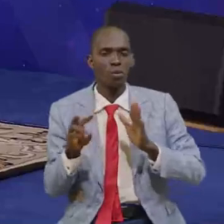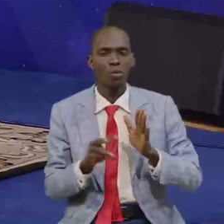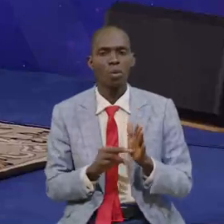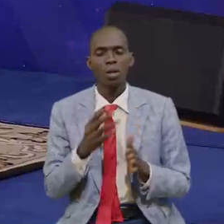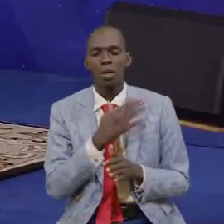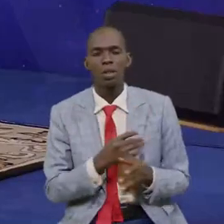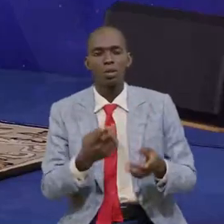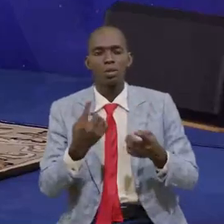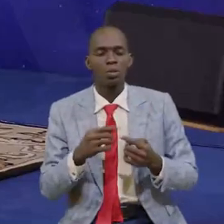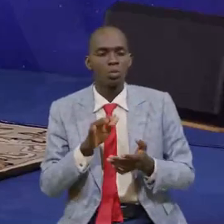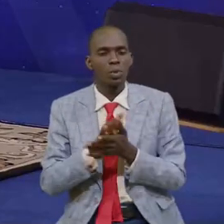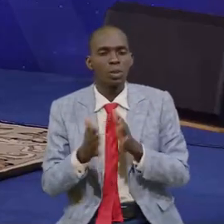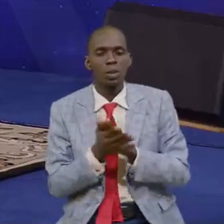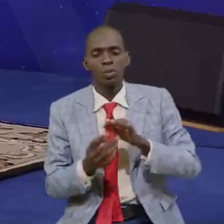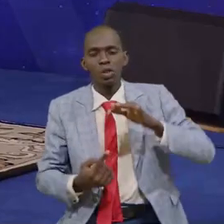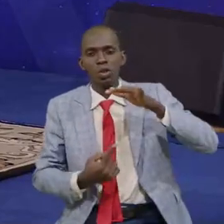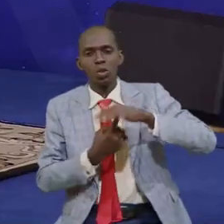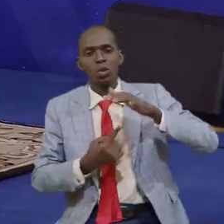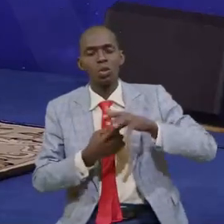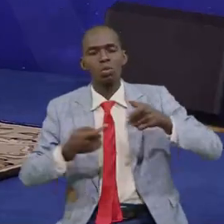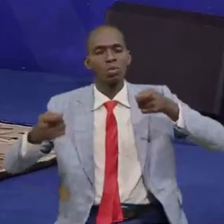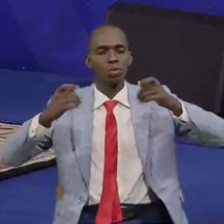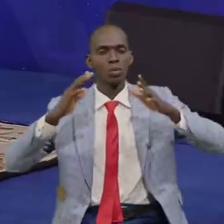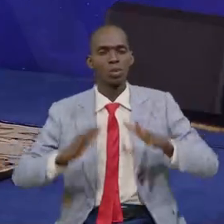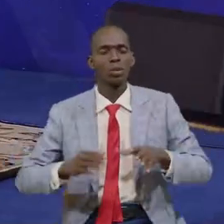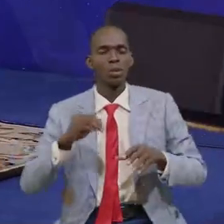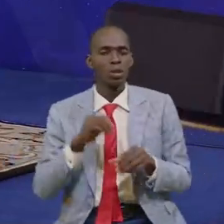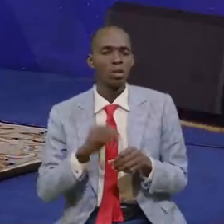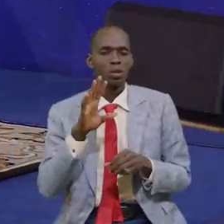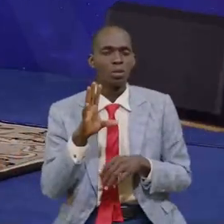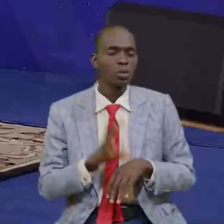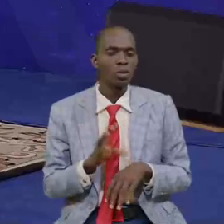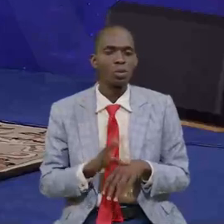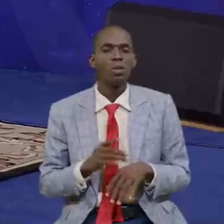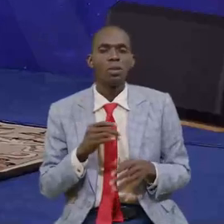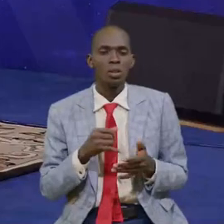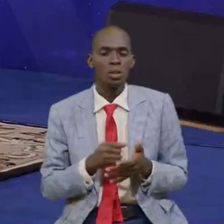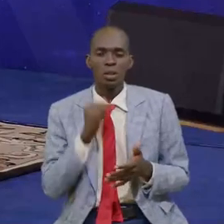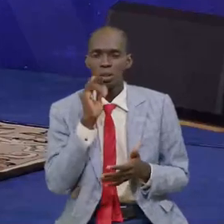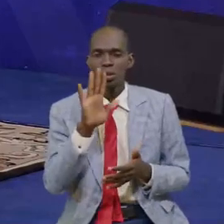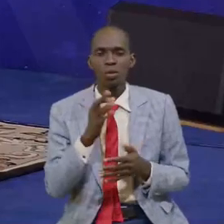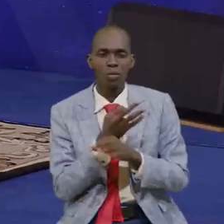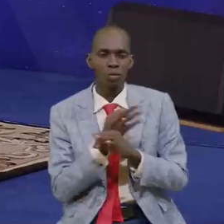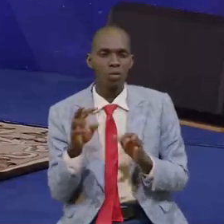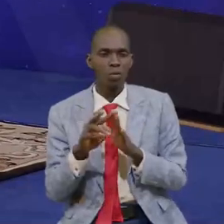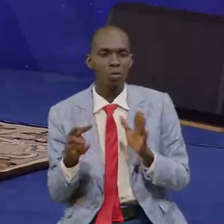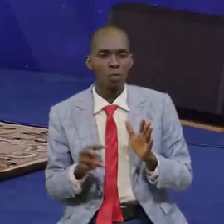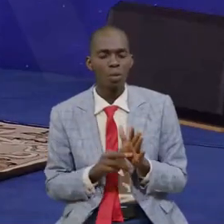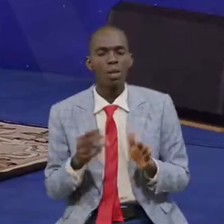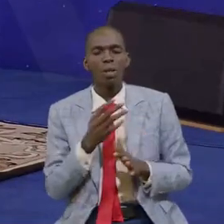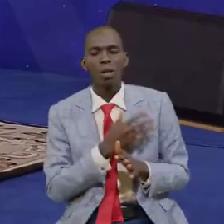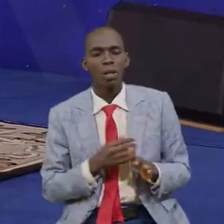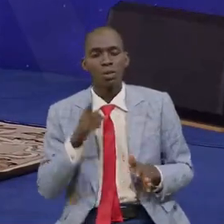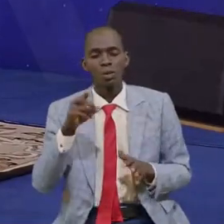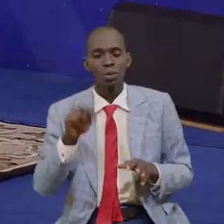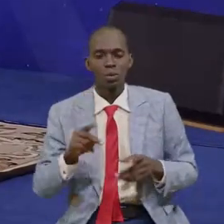dans ta dénomination. Ton libre arbitre est toujours là. Et nous devons donc assujettir ce libre arbitre. On ne peut pas